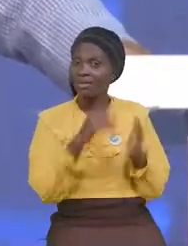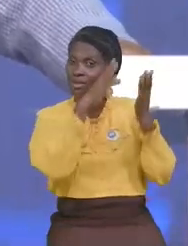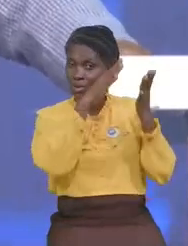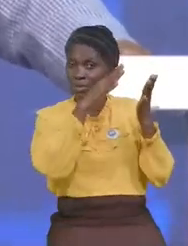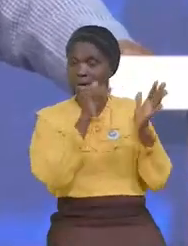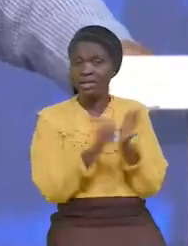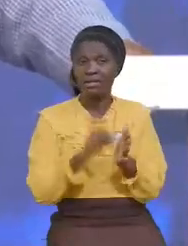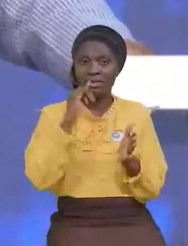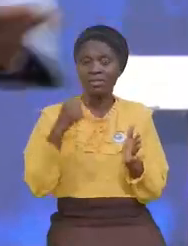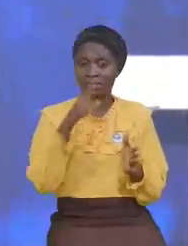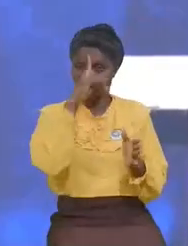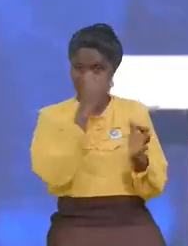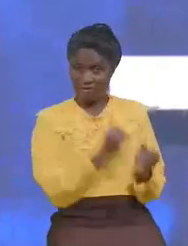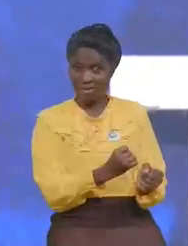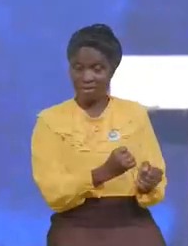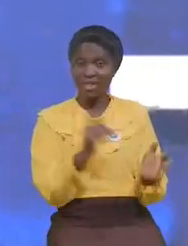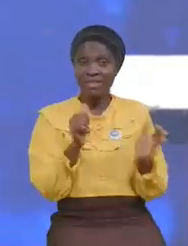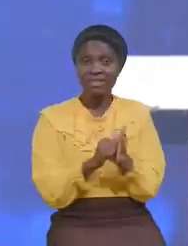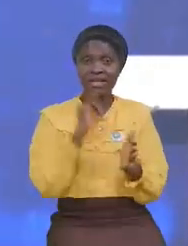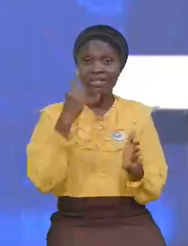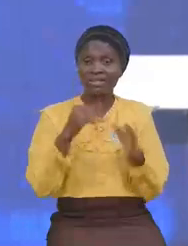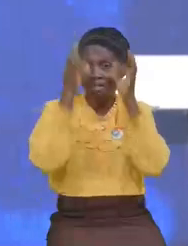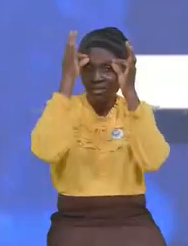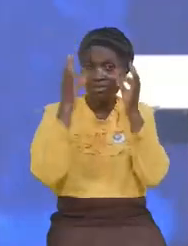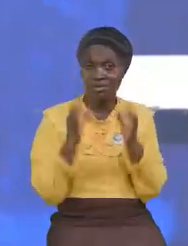Ça, c'est l'espérance. C'est la foi.